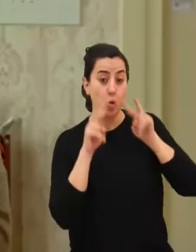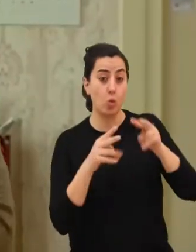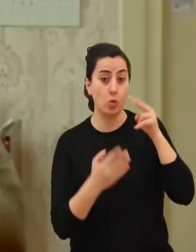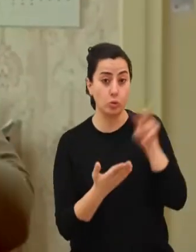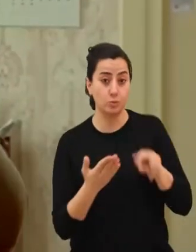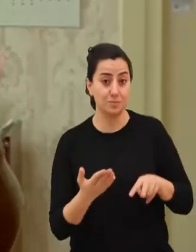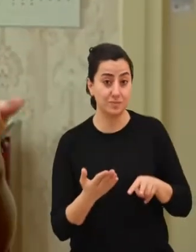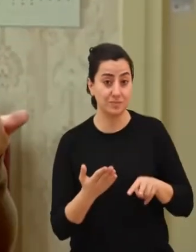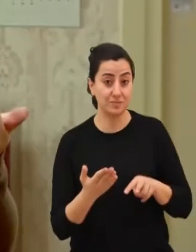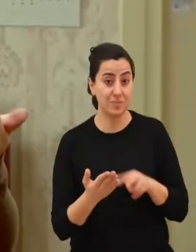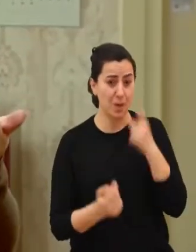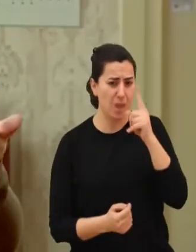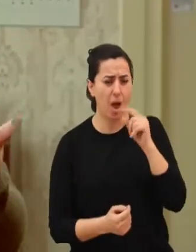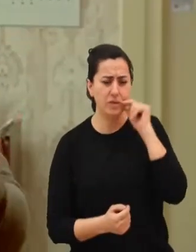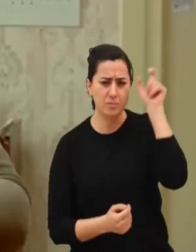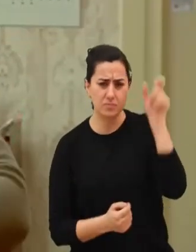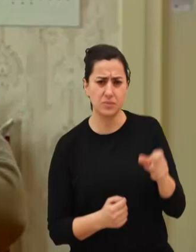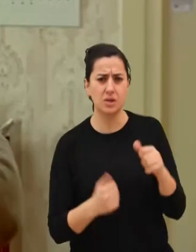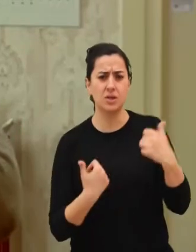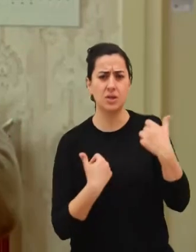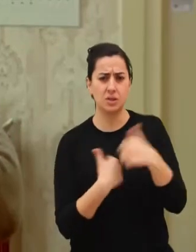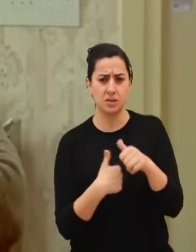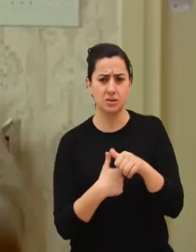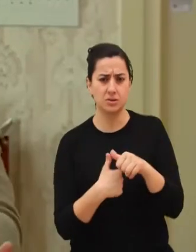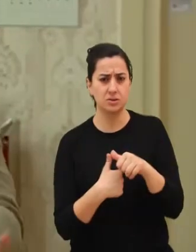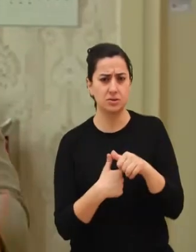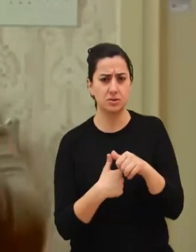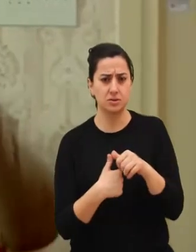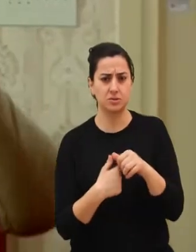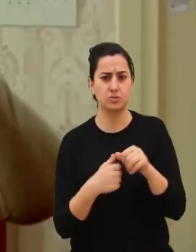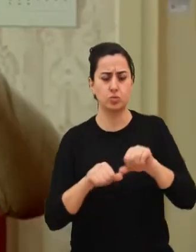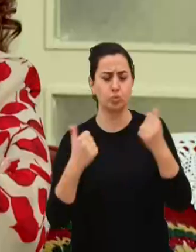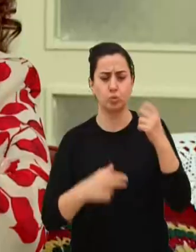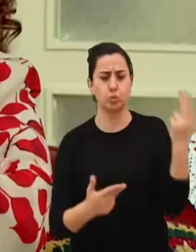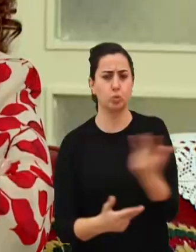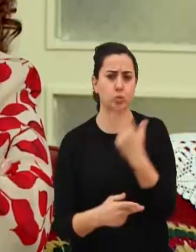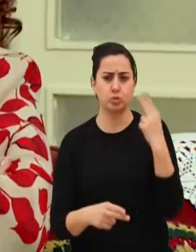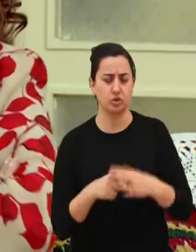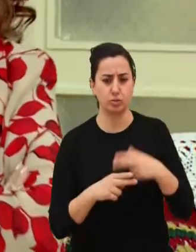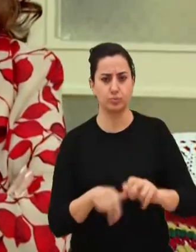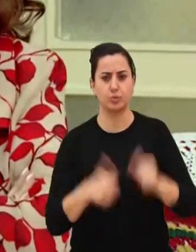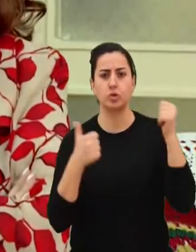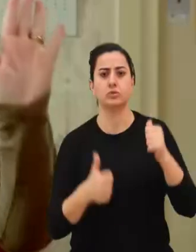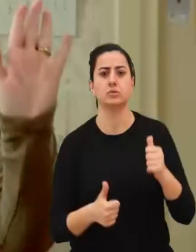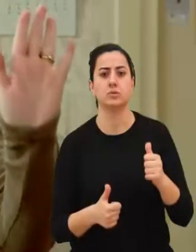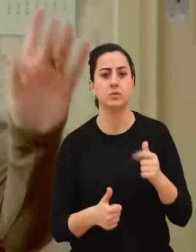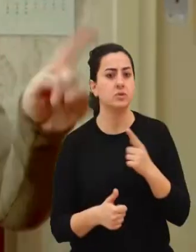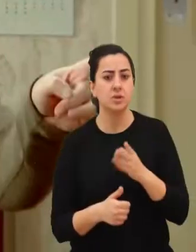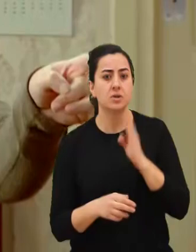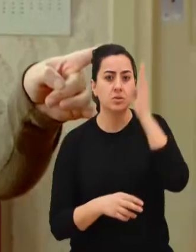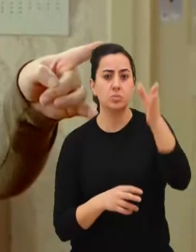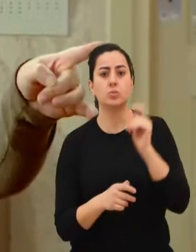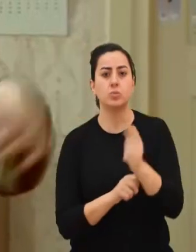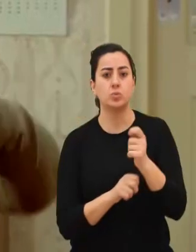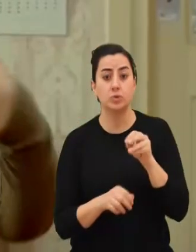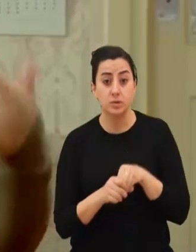okudum. Bir adamcağız karısını böyle çatadan ak boşayı vermiş böyle tek celsede. Konkene gidiyor